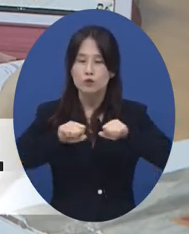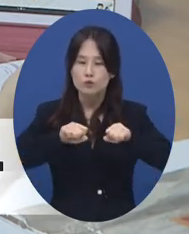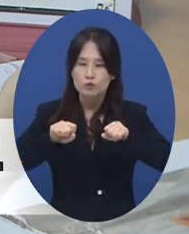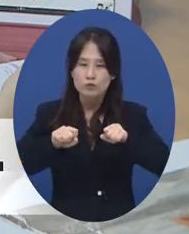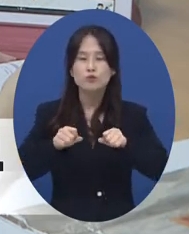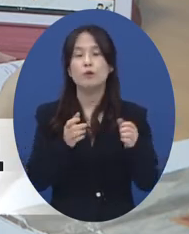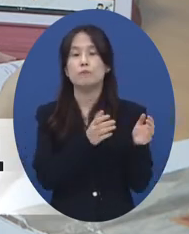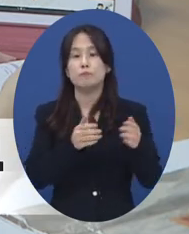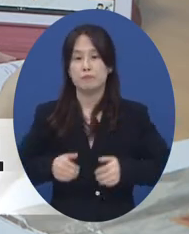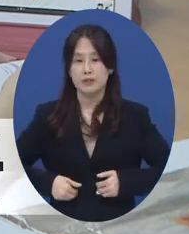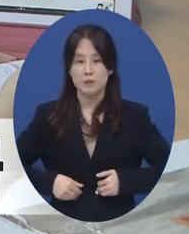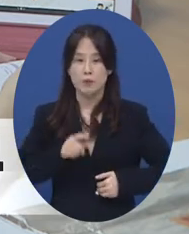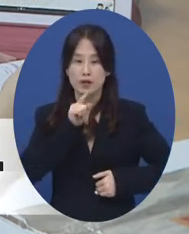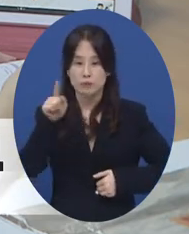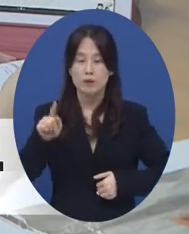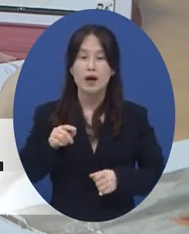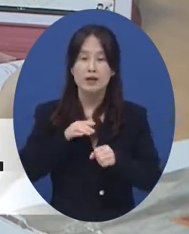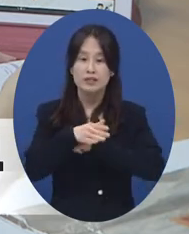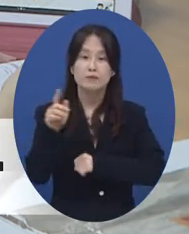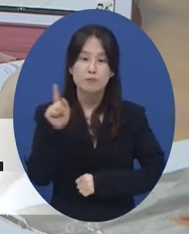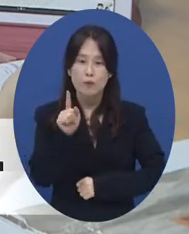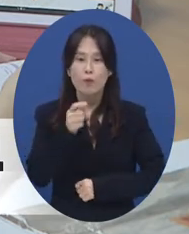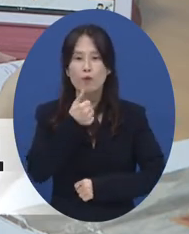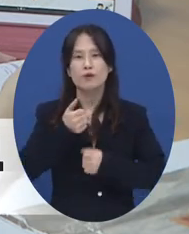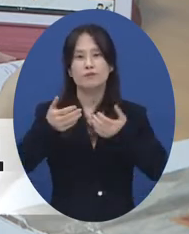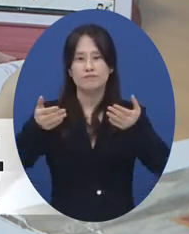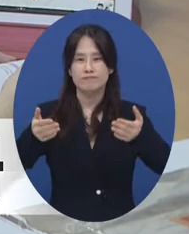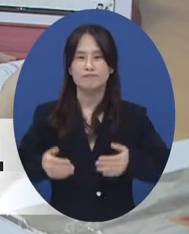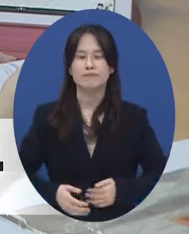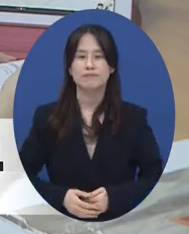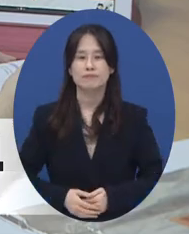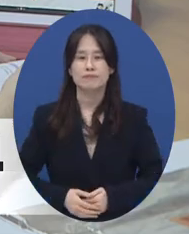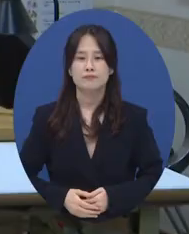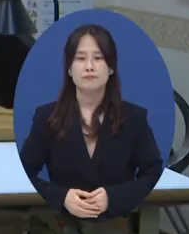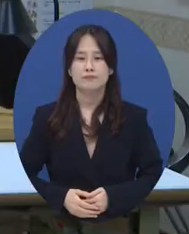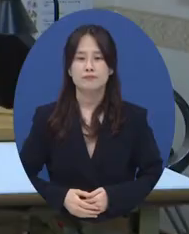있는데 어떤 방식으로 바뀌는지 최지영 기자가 전해드립니다.